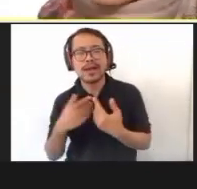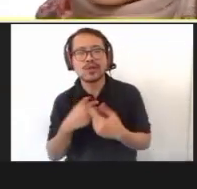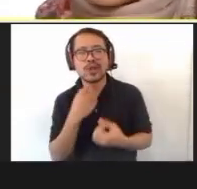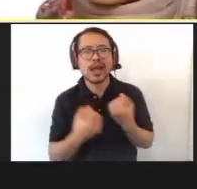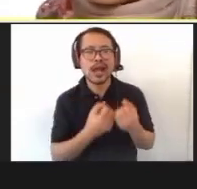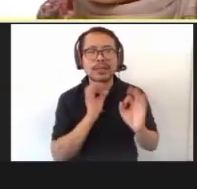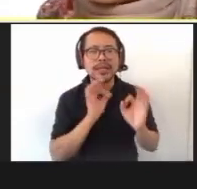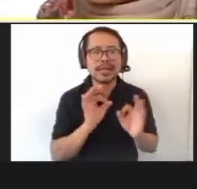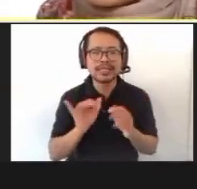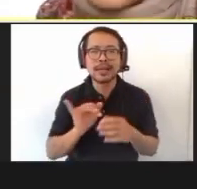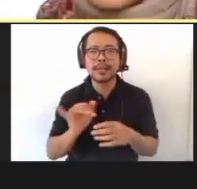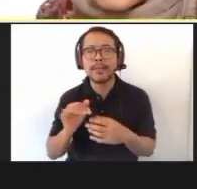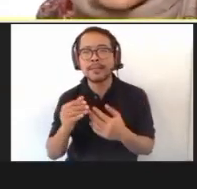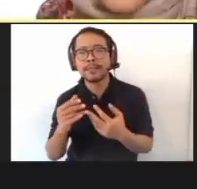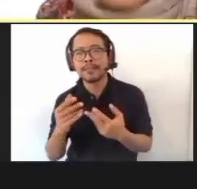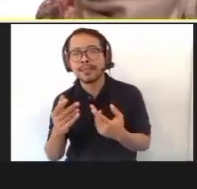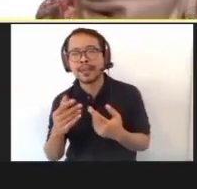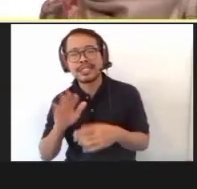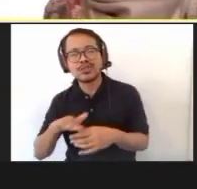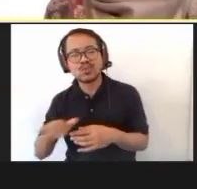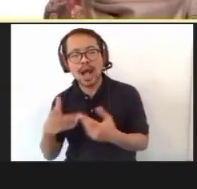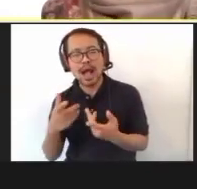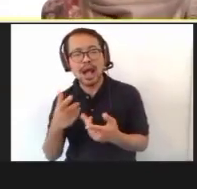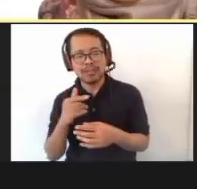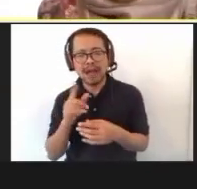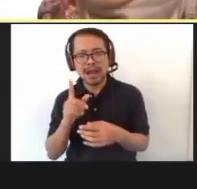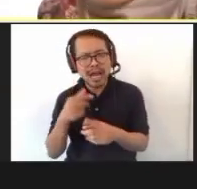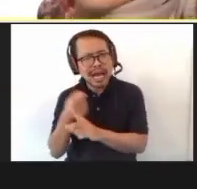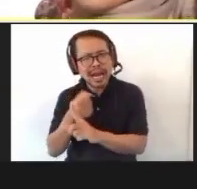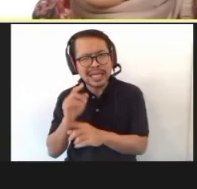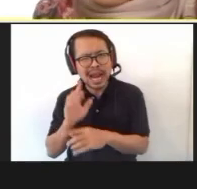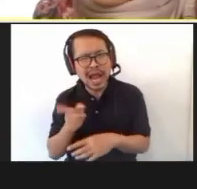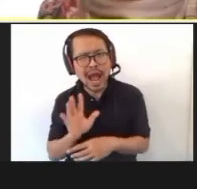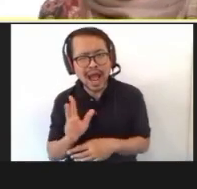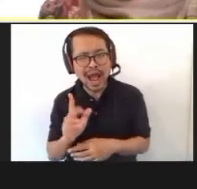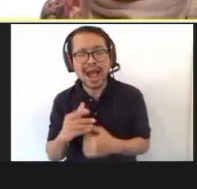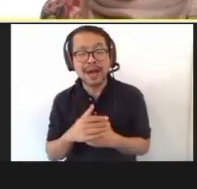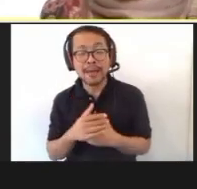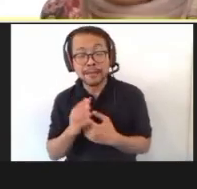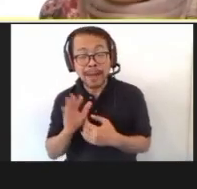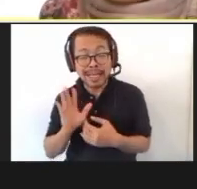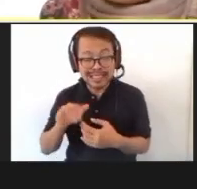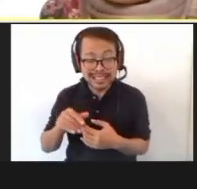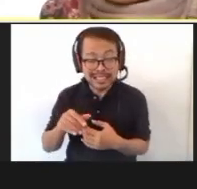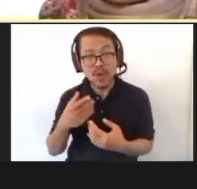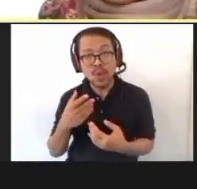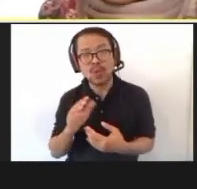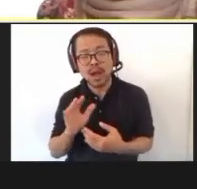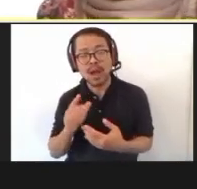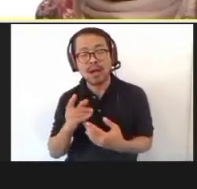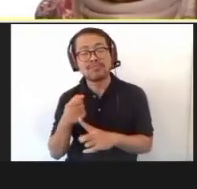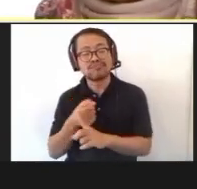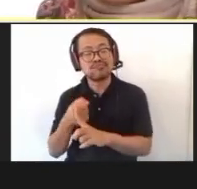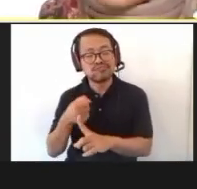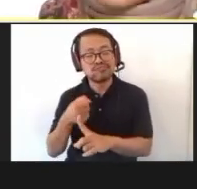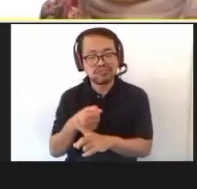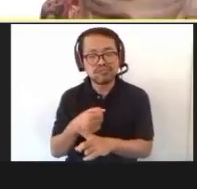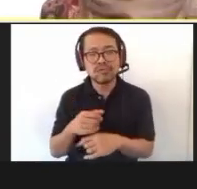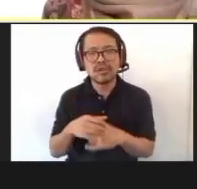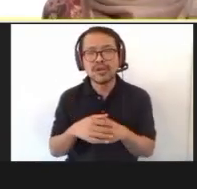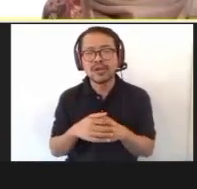dengan siswa misalnya. Itu seperti apa? Apakah masih kita jumpai ada tindakan-tindakan yang